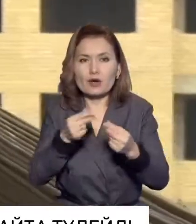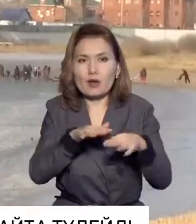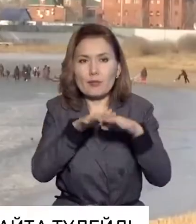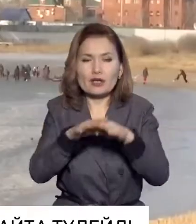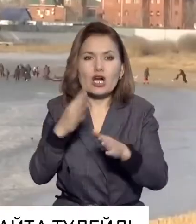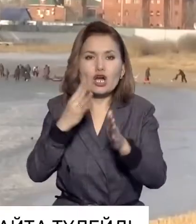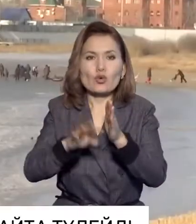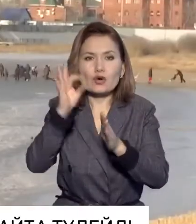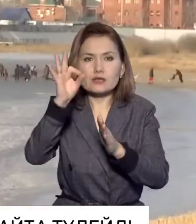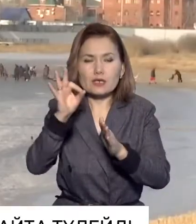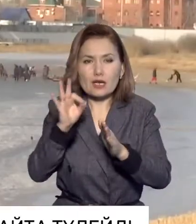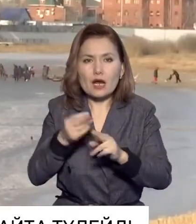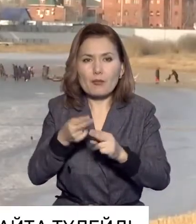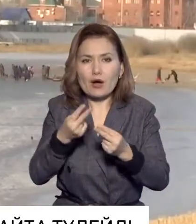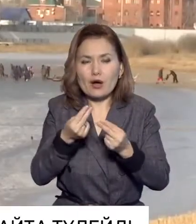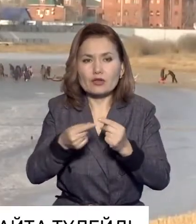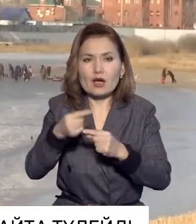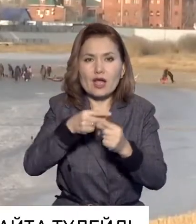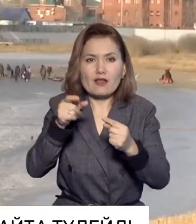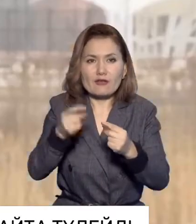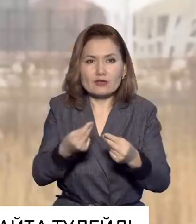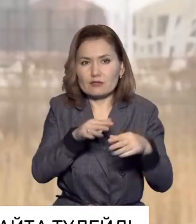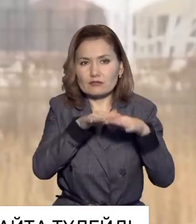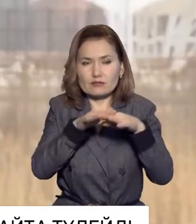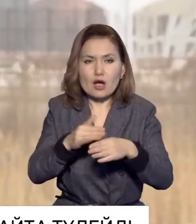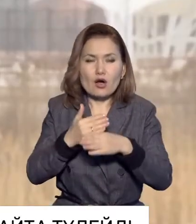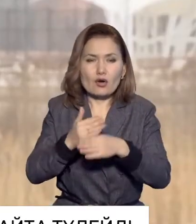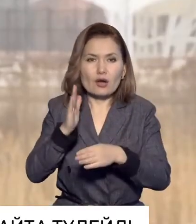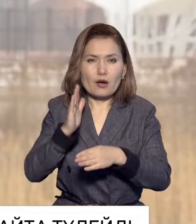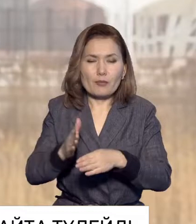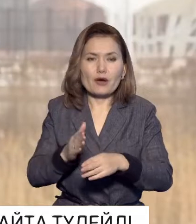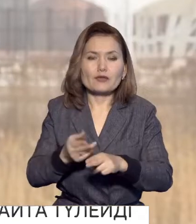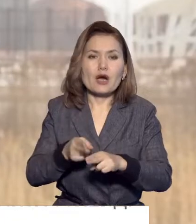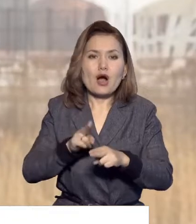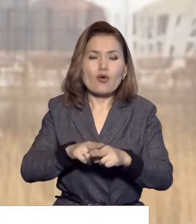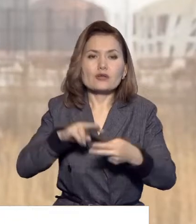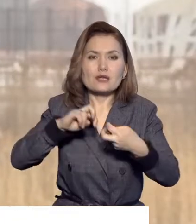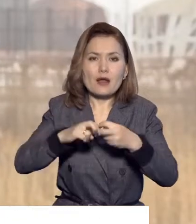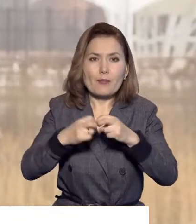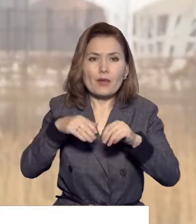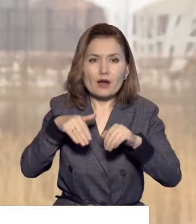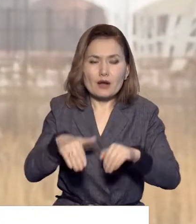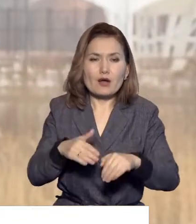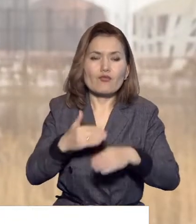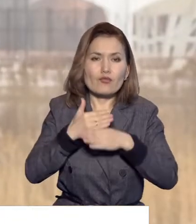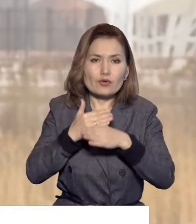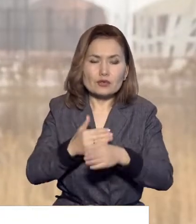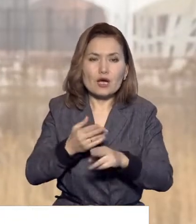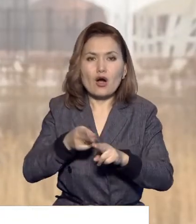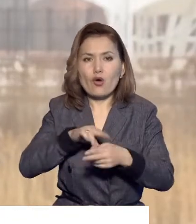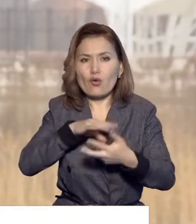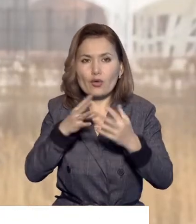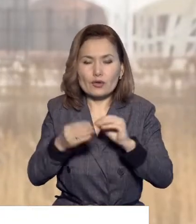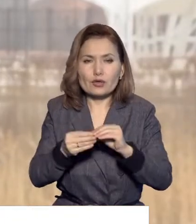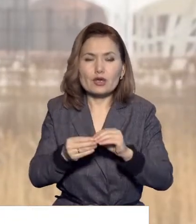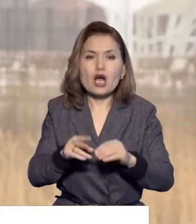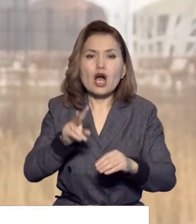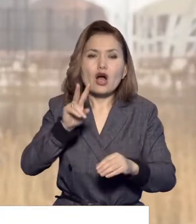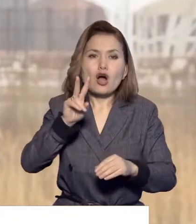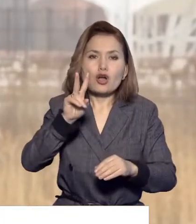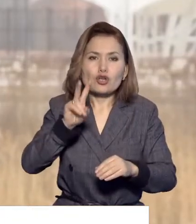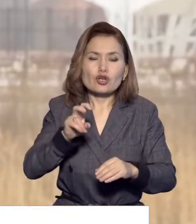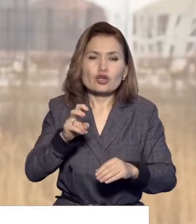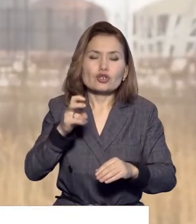қаржының 90% инвесторлардан тартылмақ. Әлеуметтік саладағы қордаланған мәселелерді түбегейлі шешу үшін құны